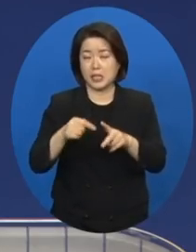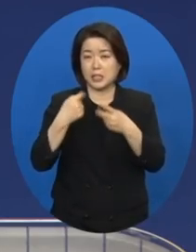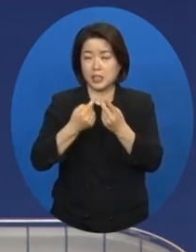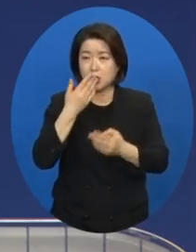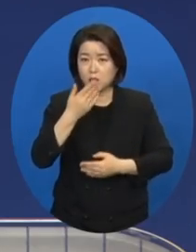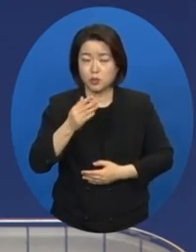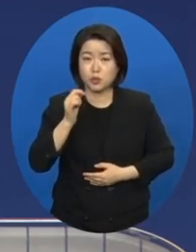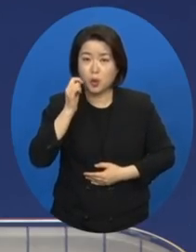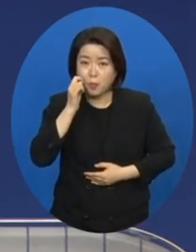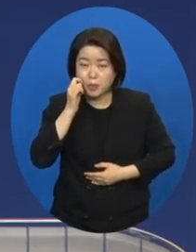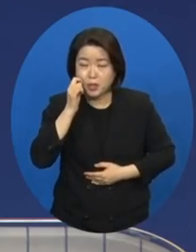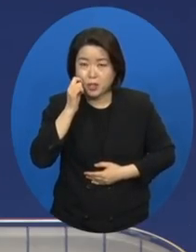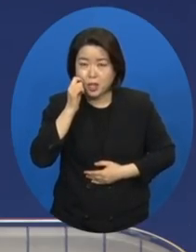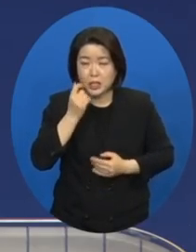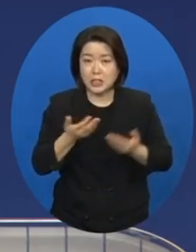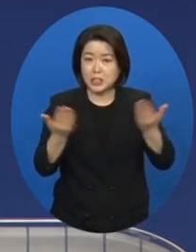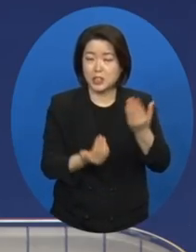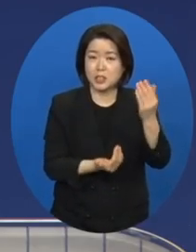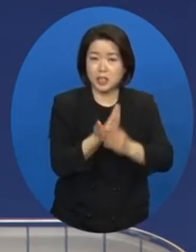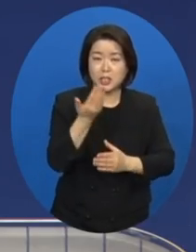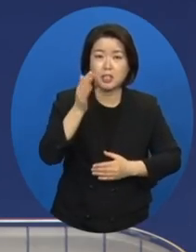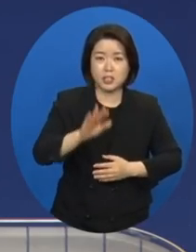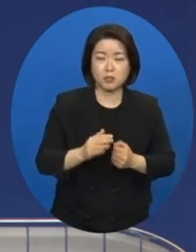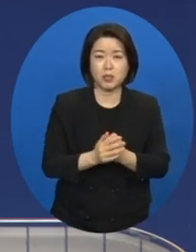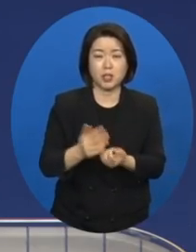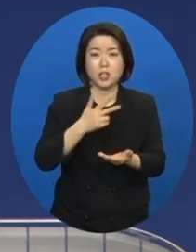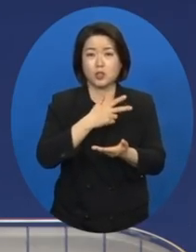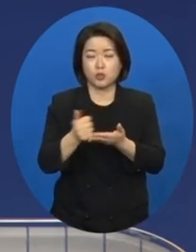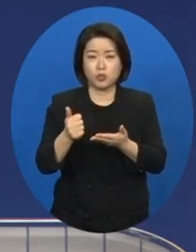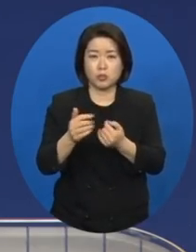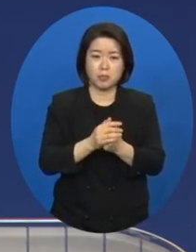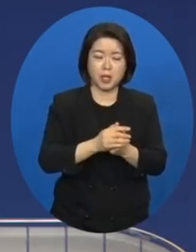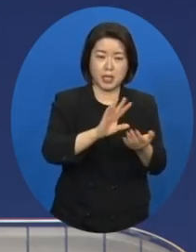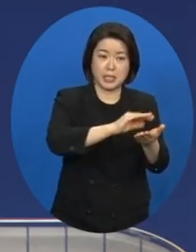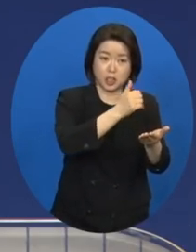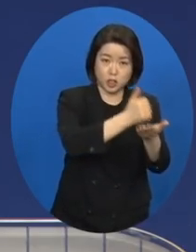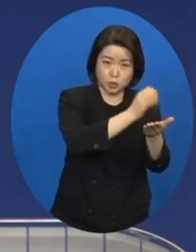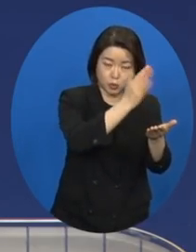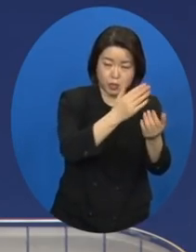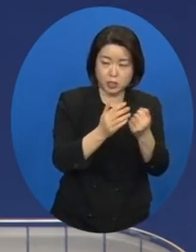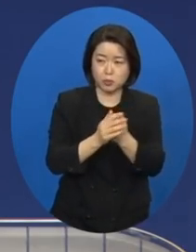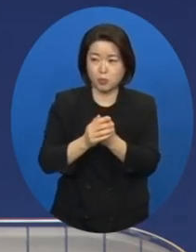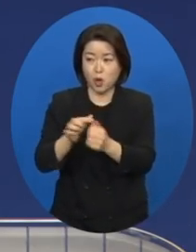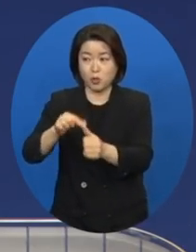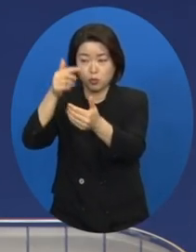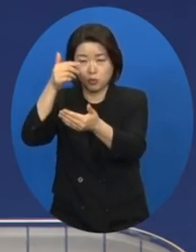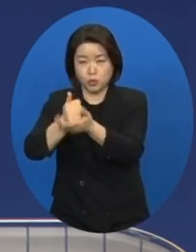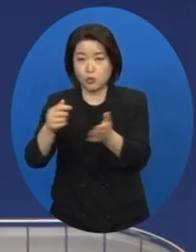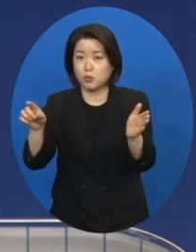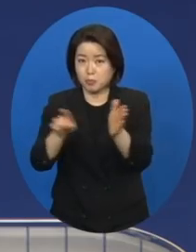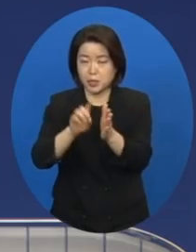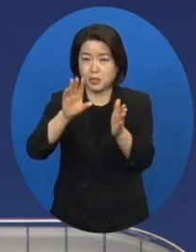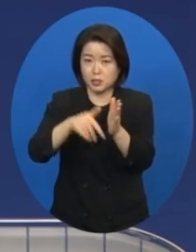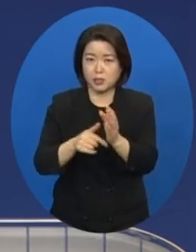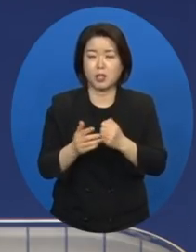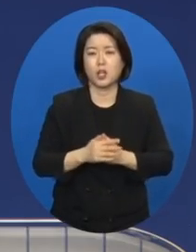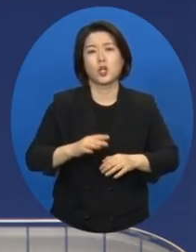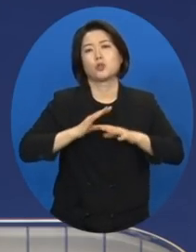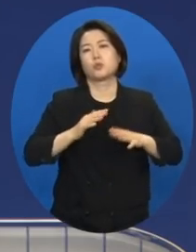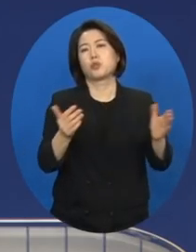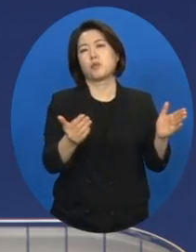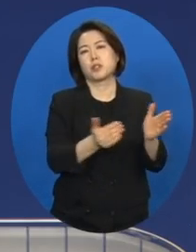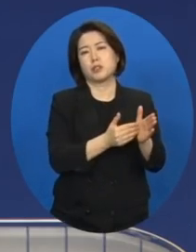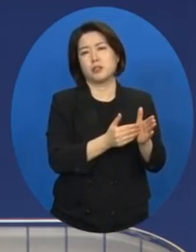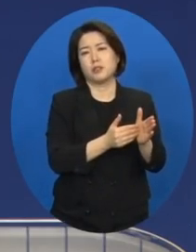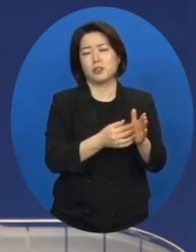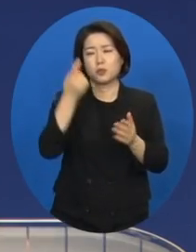때가 있지만 주님의 구세주 되심과 주 되심을 신뢰할 때에 이제는 두려움은 끝이고